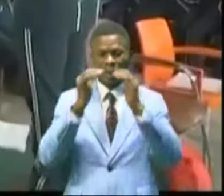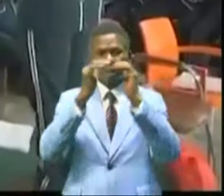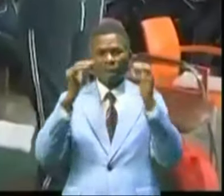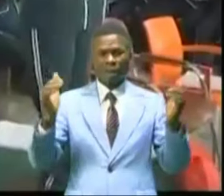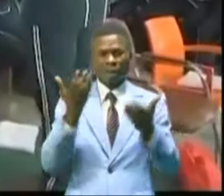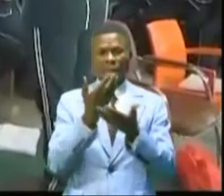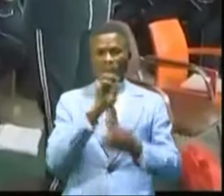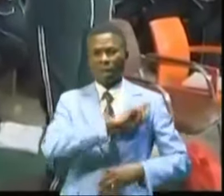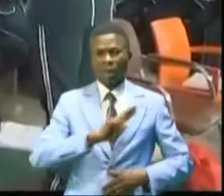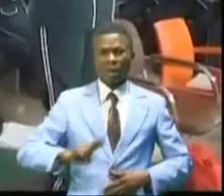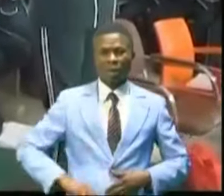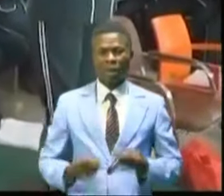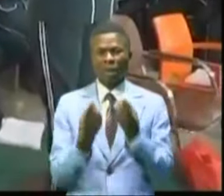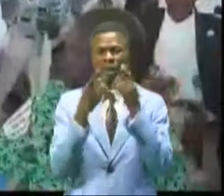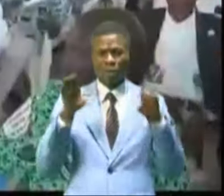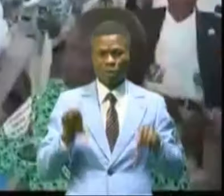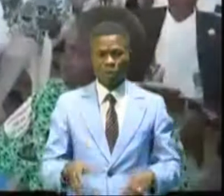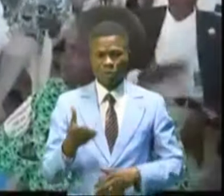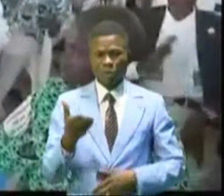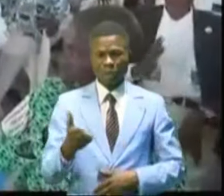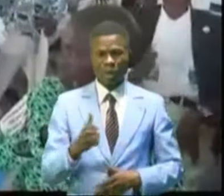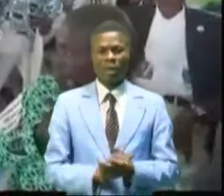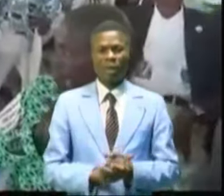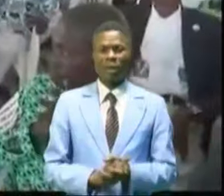en République démocratique du Congo.